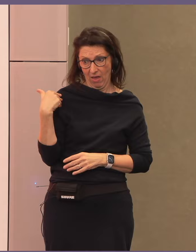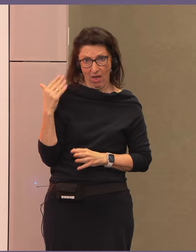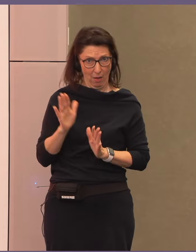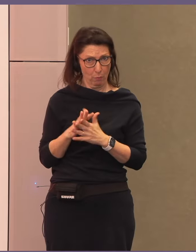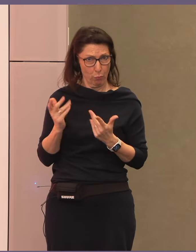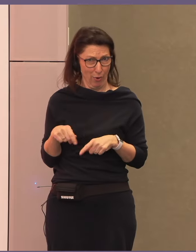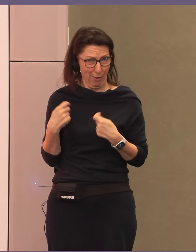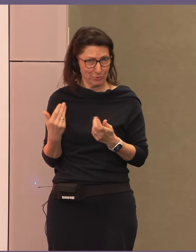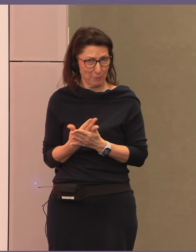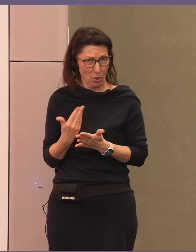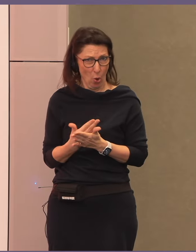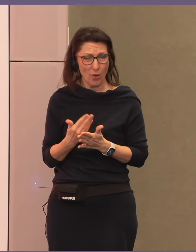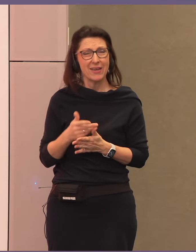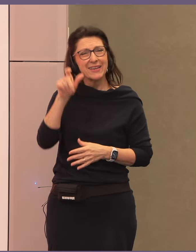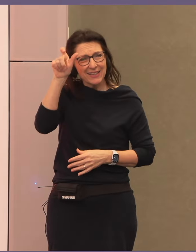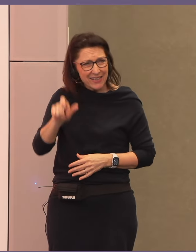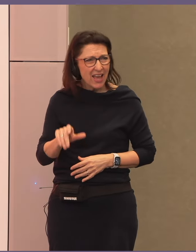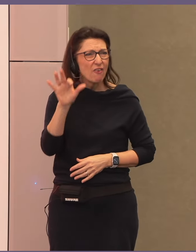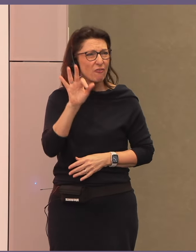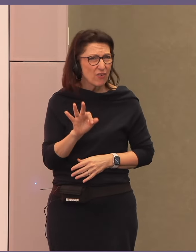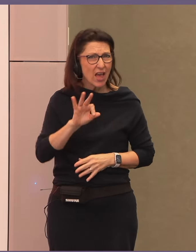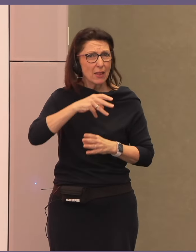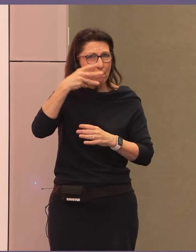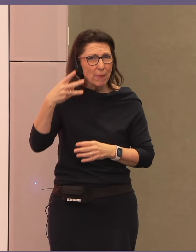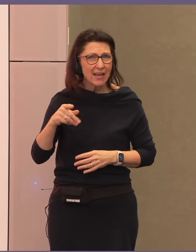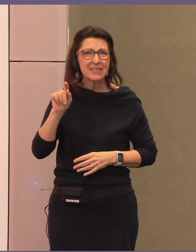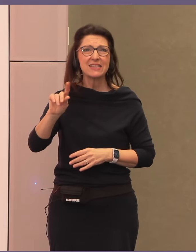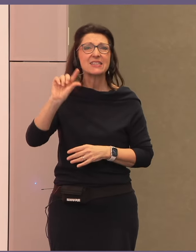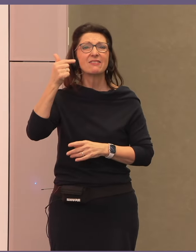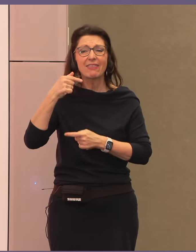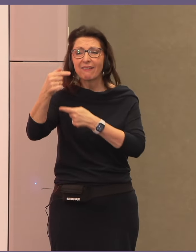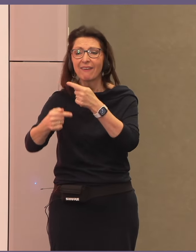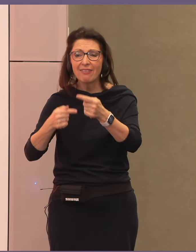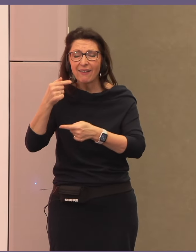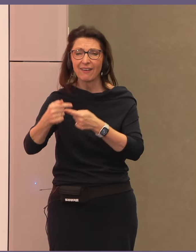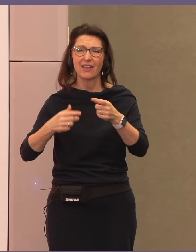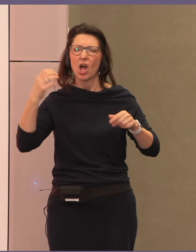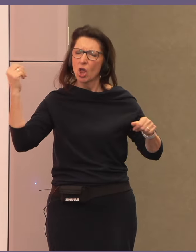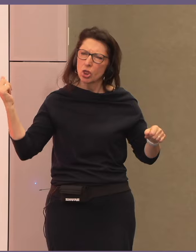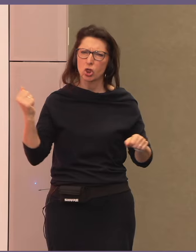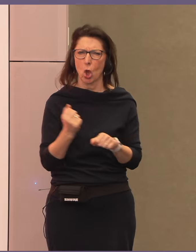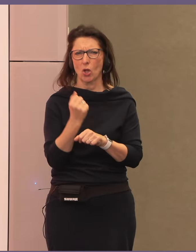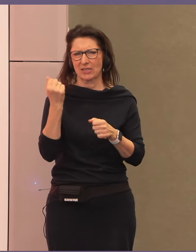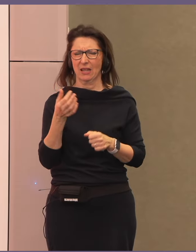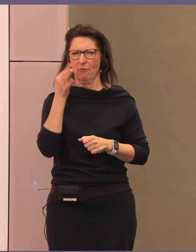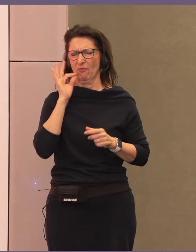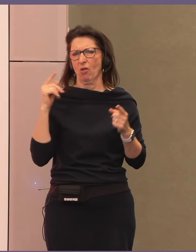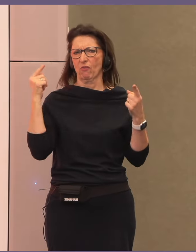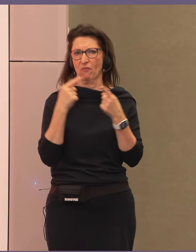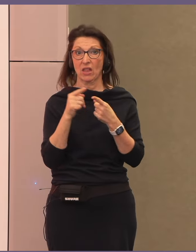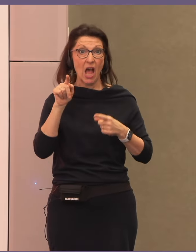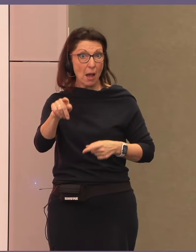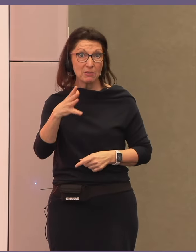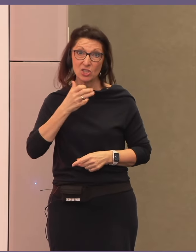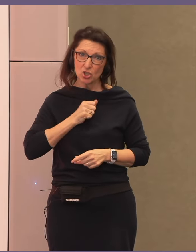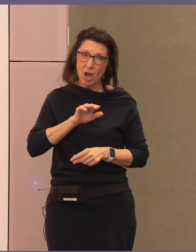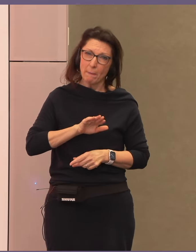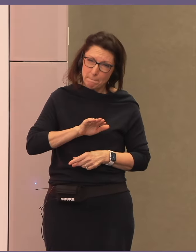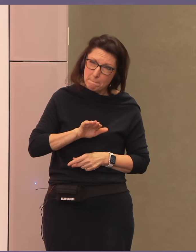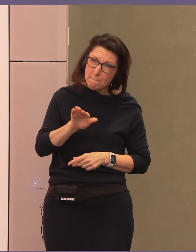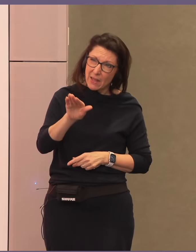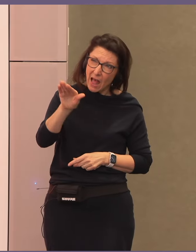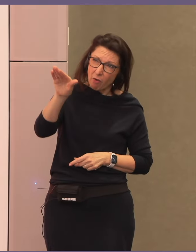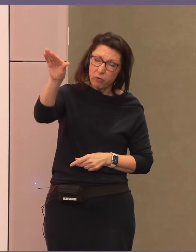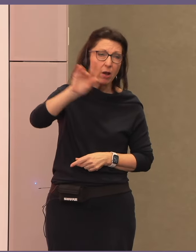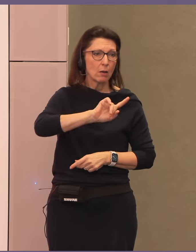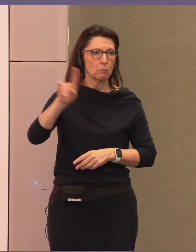Hertha Virenberg war eine jener Frauen, die es als Teil der zweiten Generation trotz des feindseligen Klimas bis zu einem Doktortitel schaffte. Sie wechselte zunächst